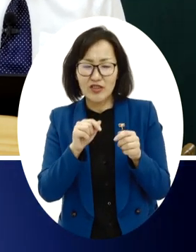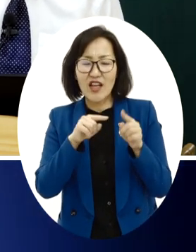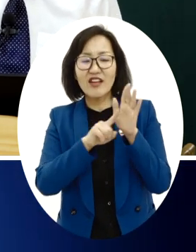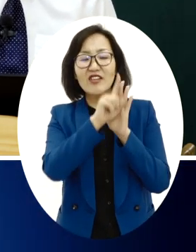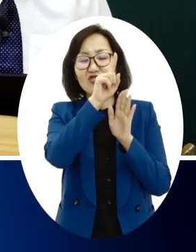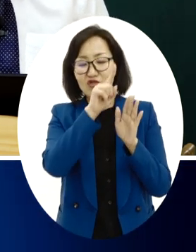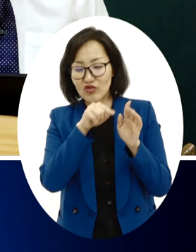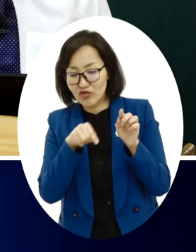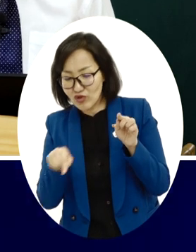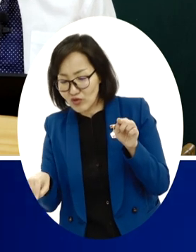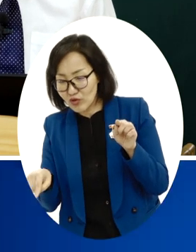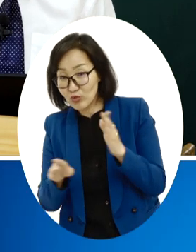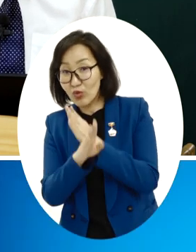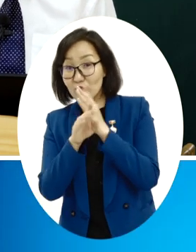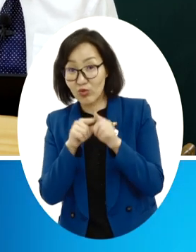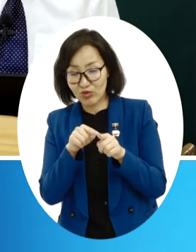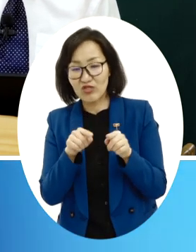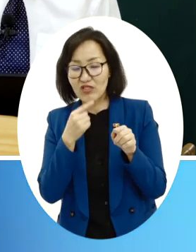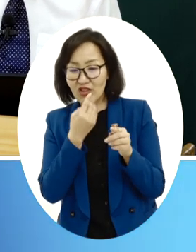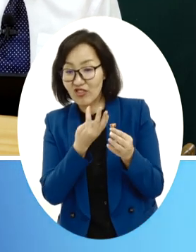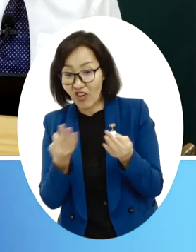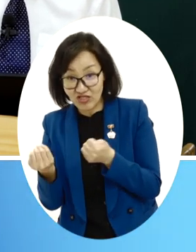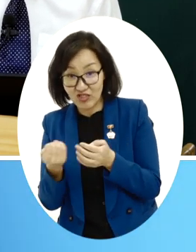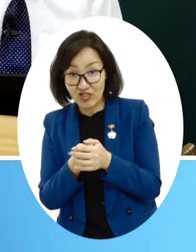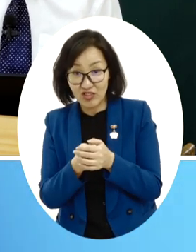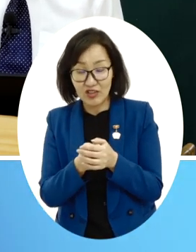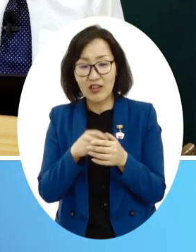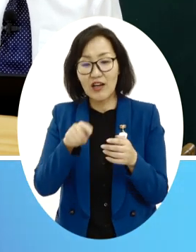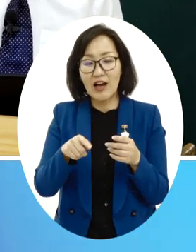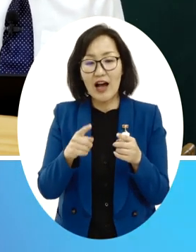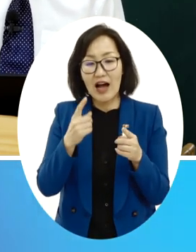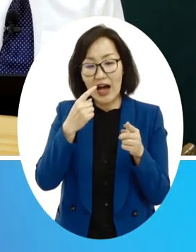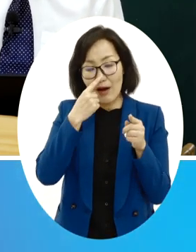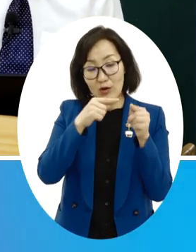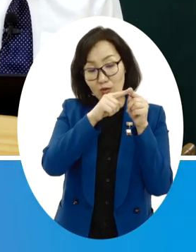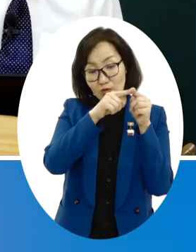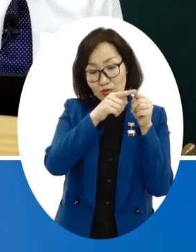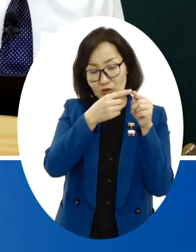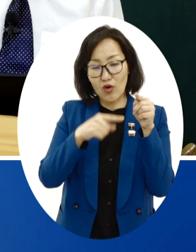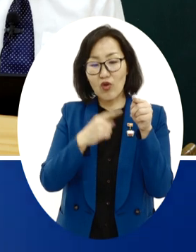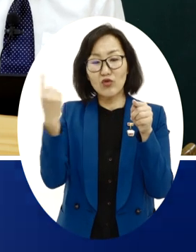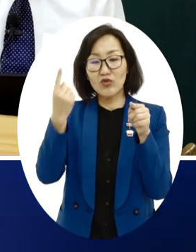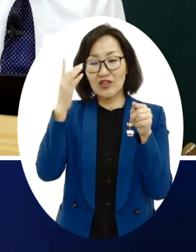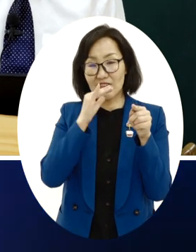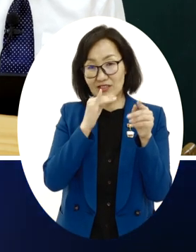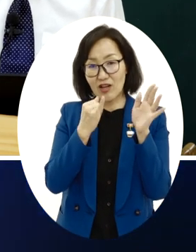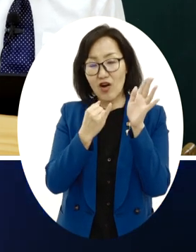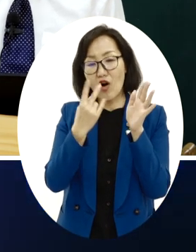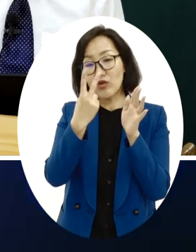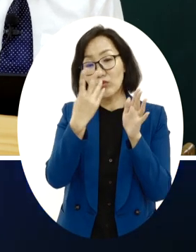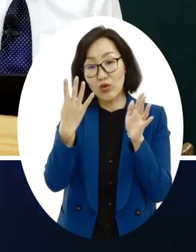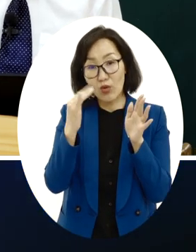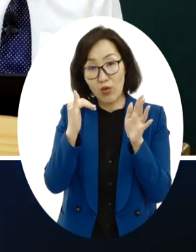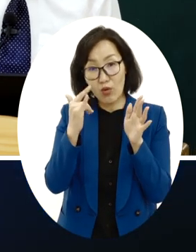хүртэл тооцдог. Залуу хүн нэг их олон угалцтай готл өмсдөггүй, ахмад хүн 40 угалцтайг өндөр настан